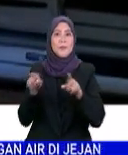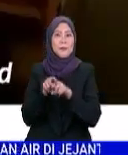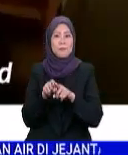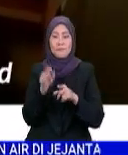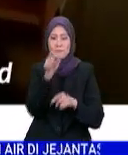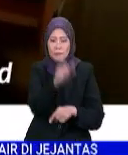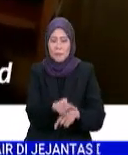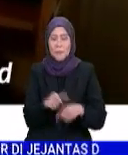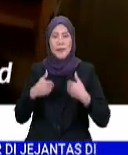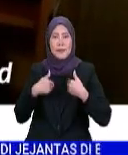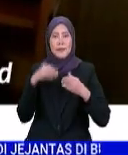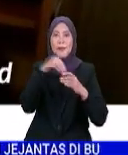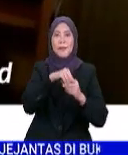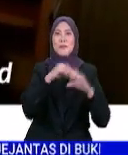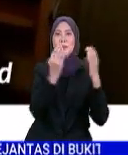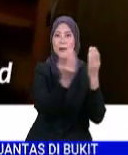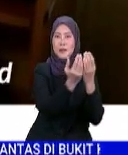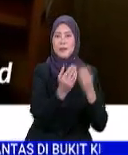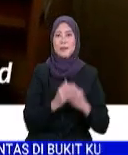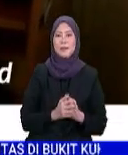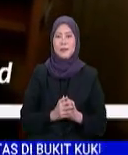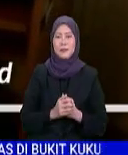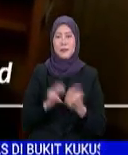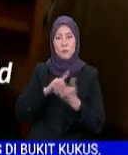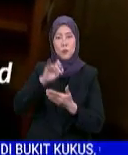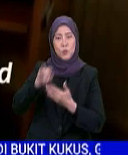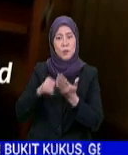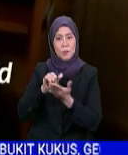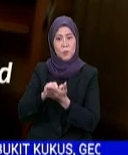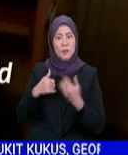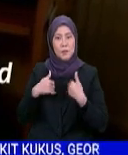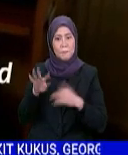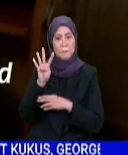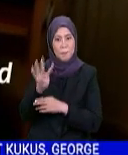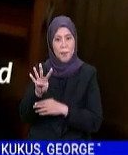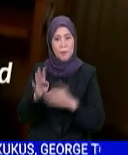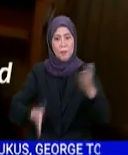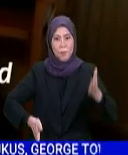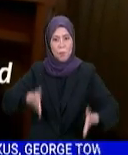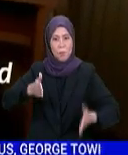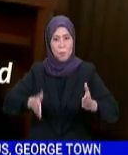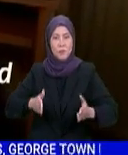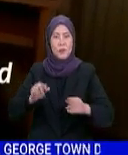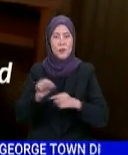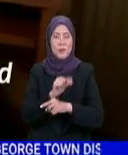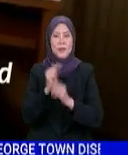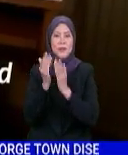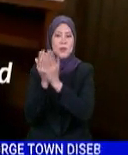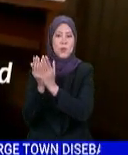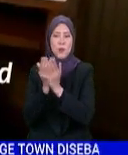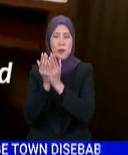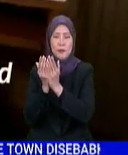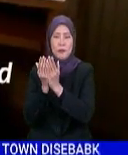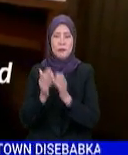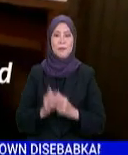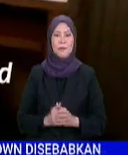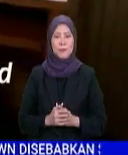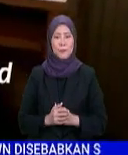dalam kelas. Menurut pengasas projek berkenaan, sebanyak 4 robot digunakan di sekolah-sekolah terlibat.